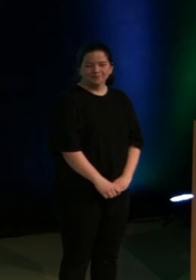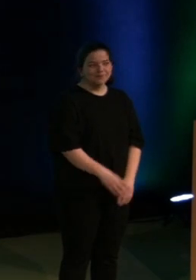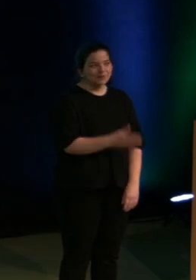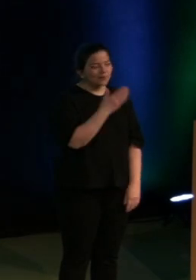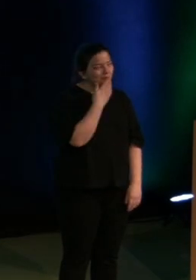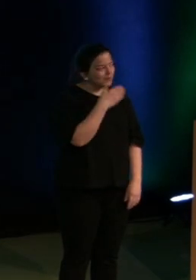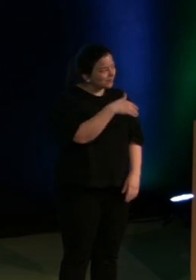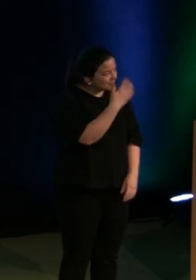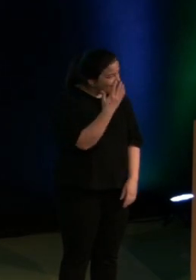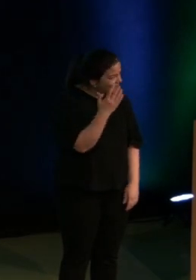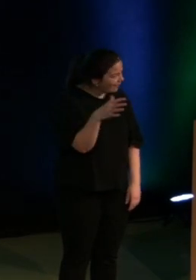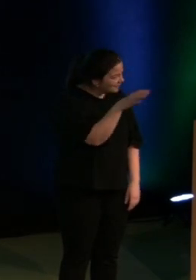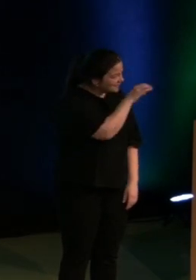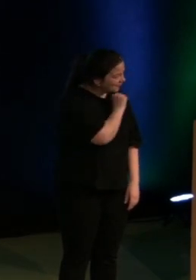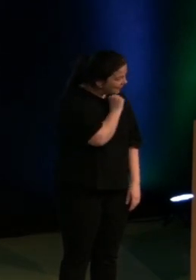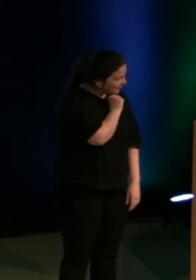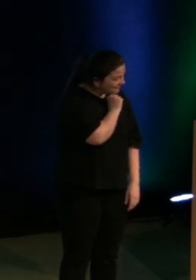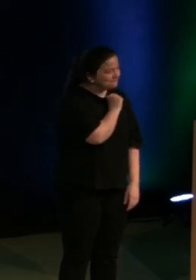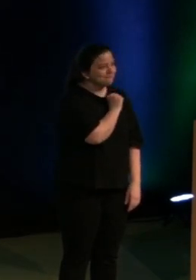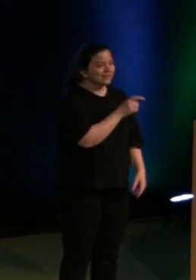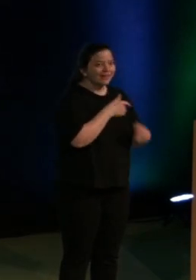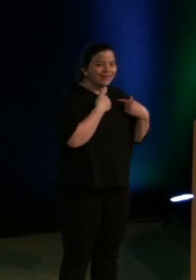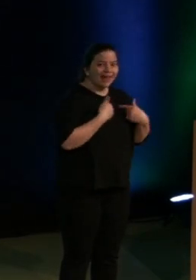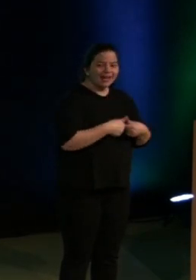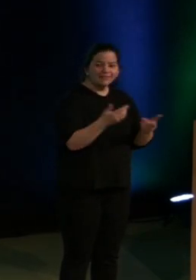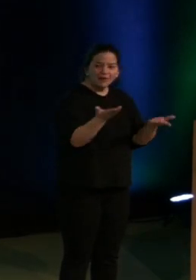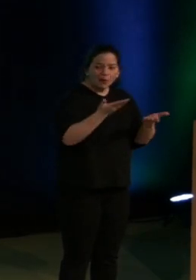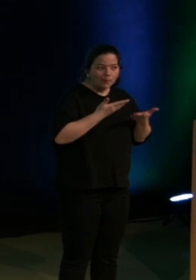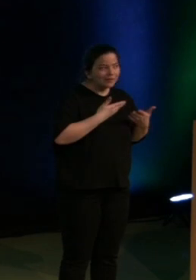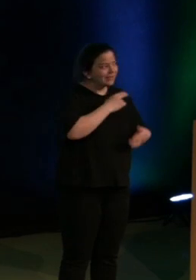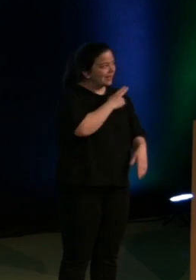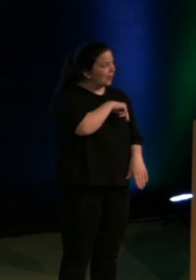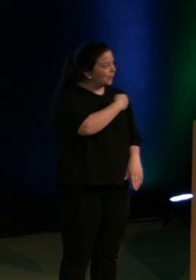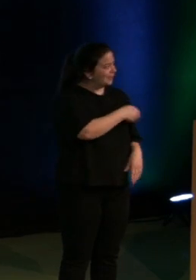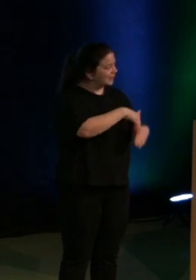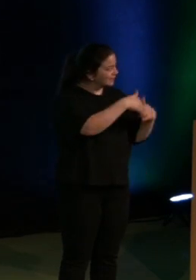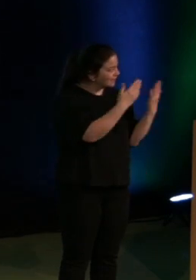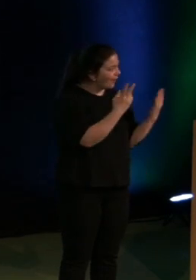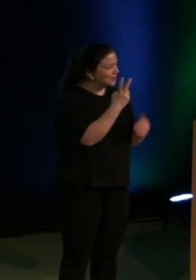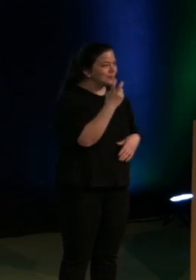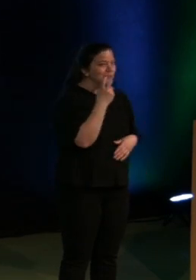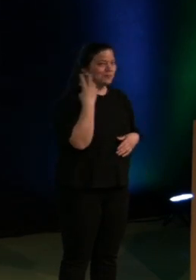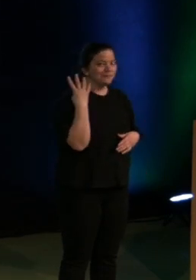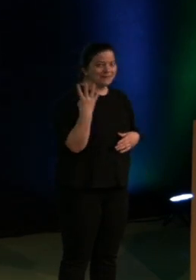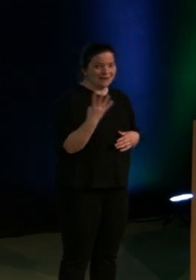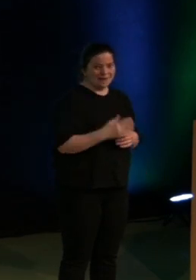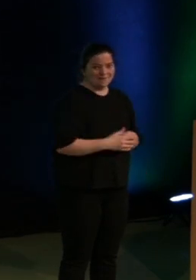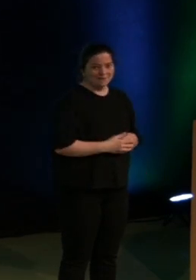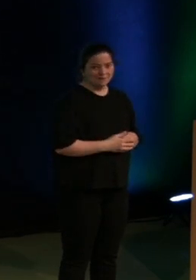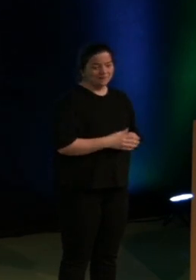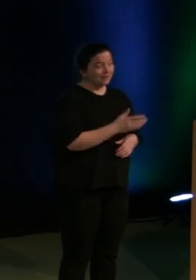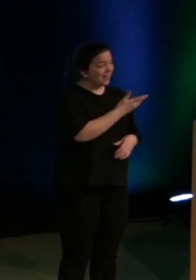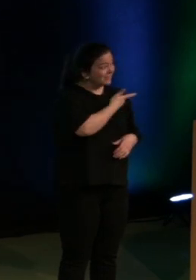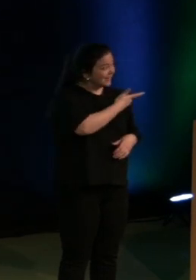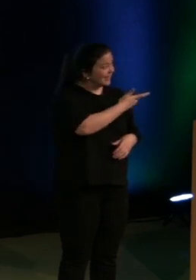God dag alle sammen hjertelig velkommen til diakonien dag 2024 med et